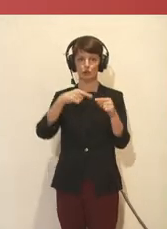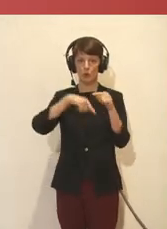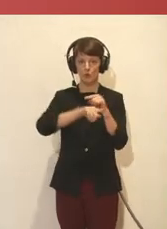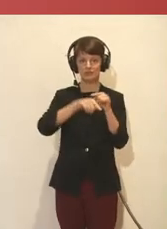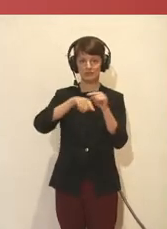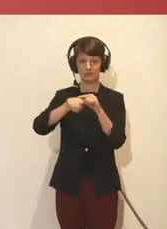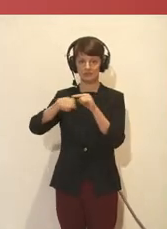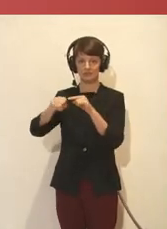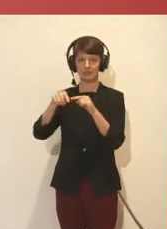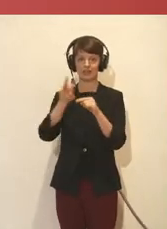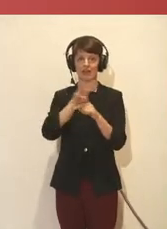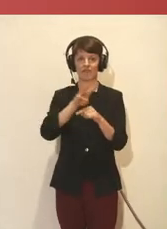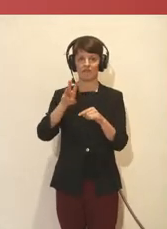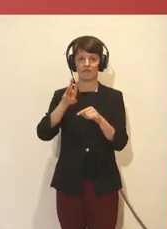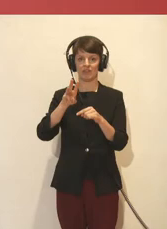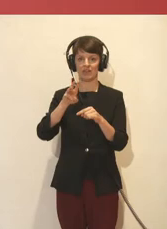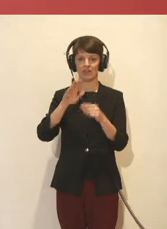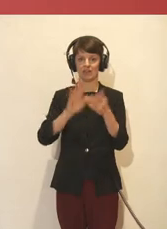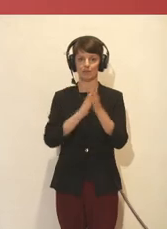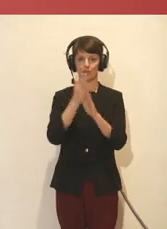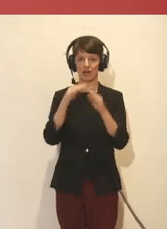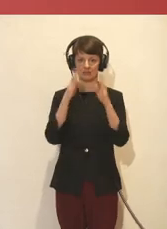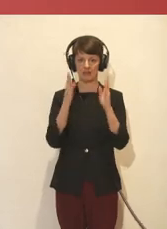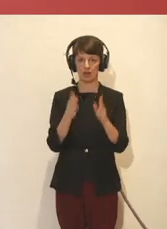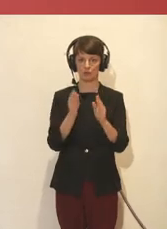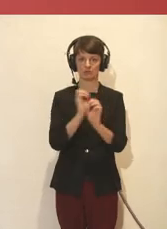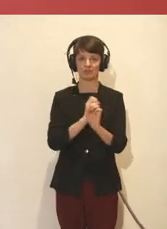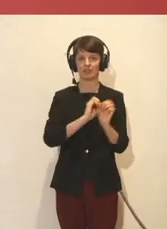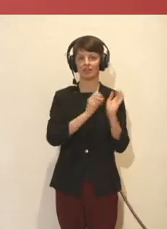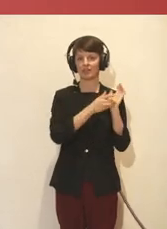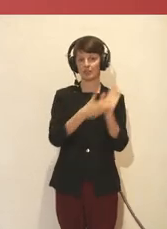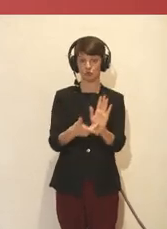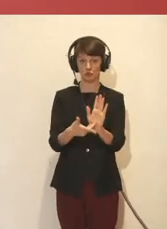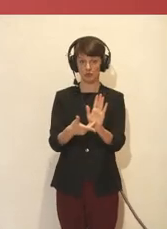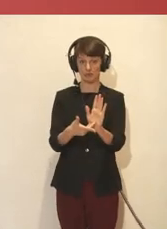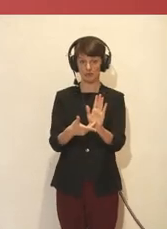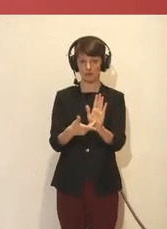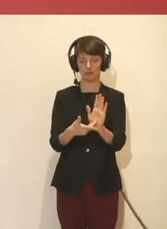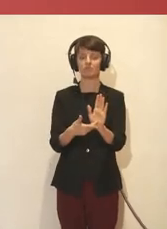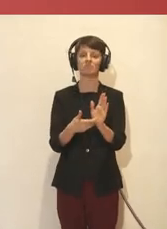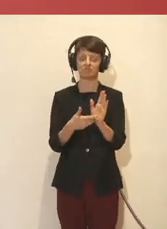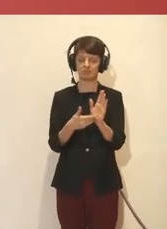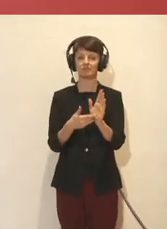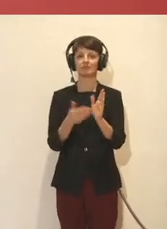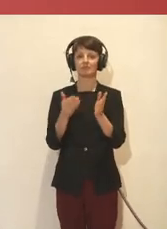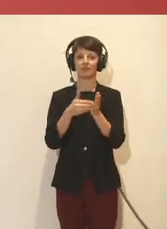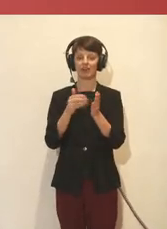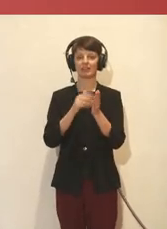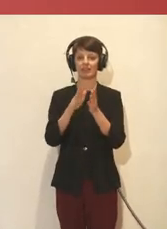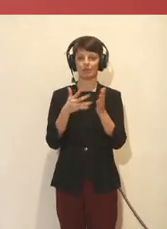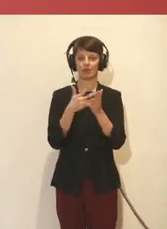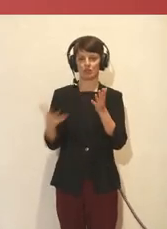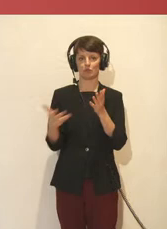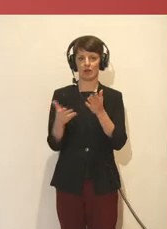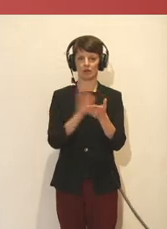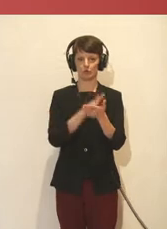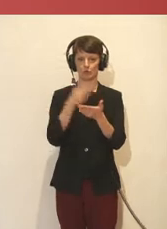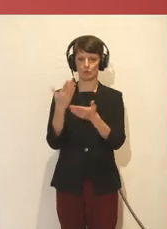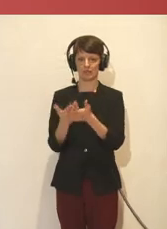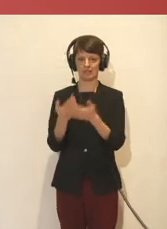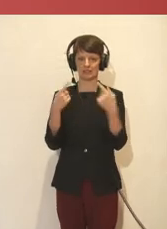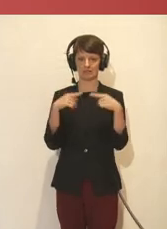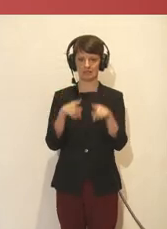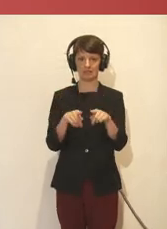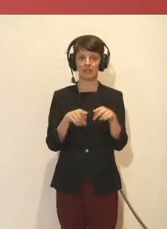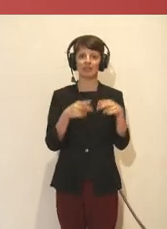studios hier aus dem willy-brandt-haus gestreamt werden wo er dabei sein könnt die werden natürlich weiterhin in gebärdensprache übersetzt das sind